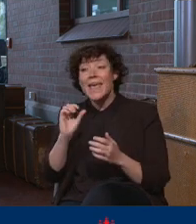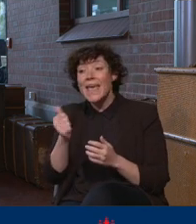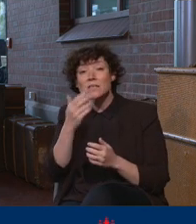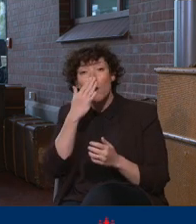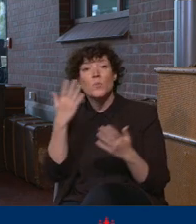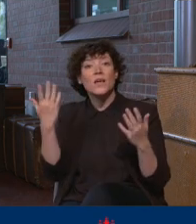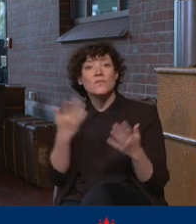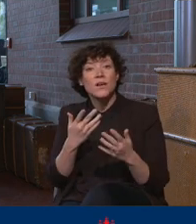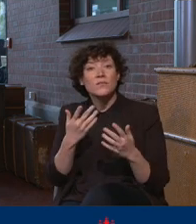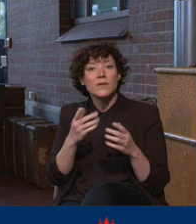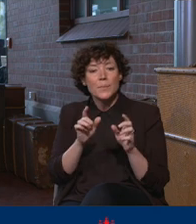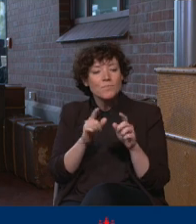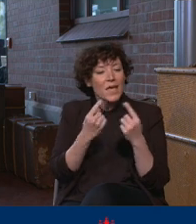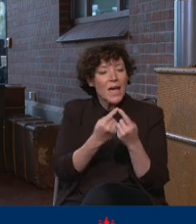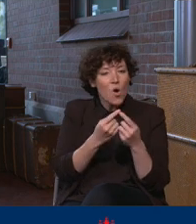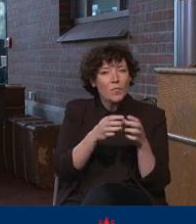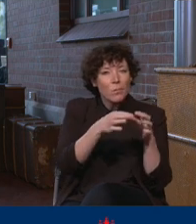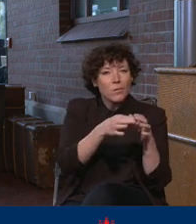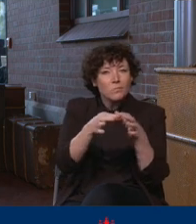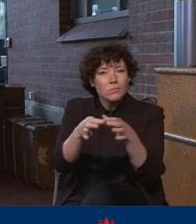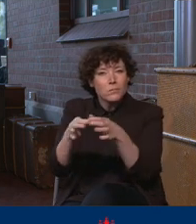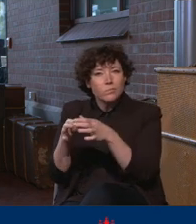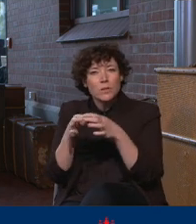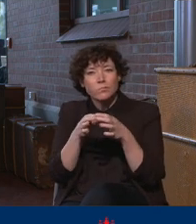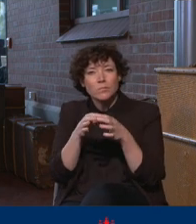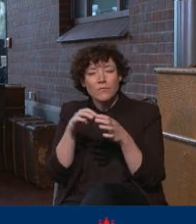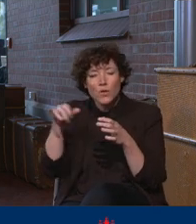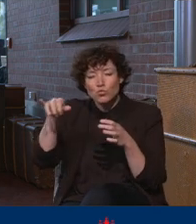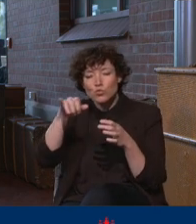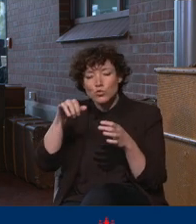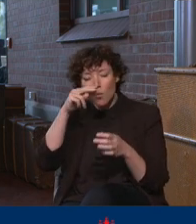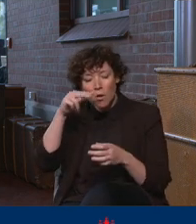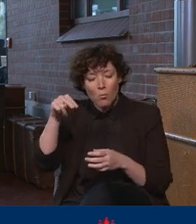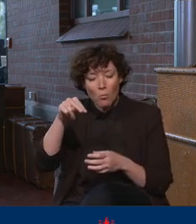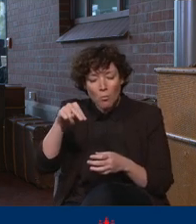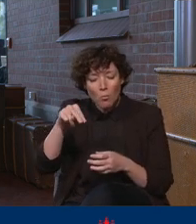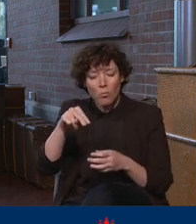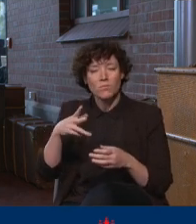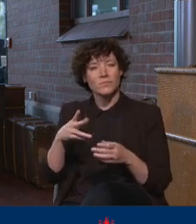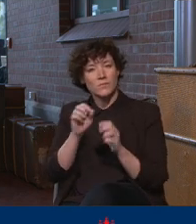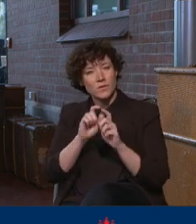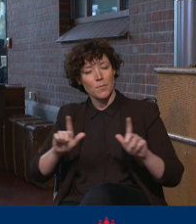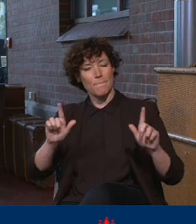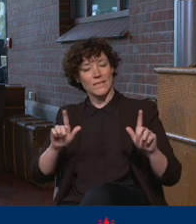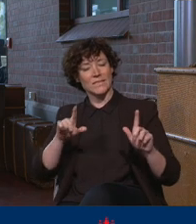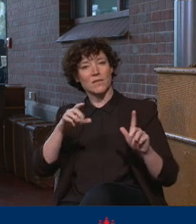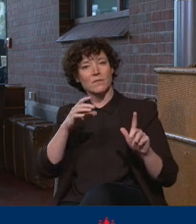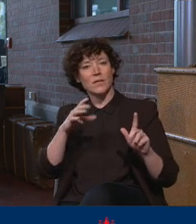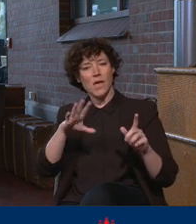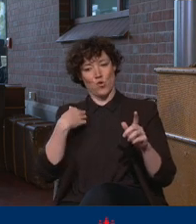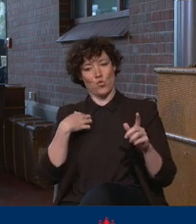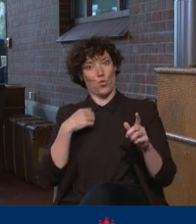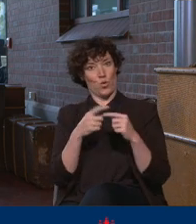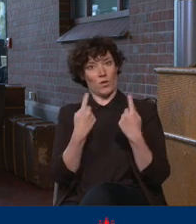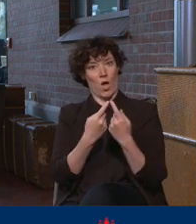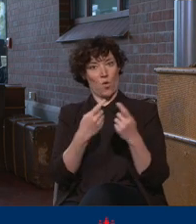fragmentierten räume die sozusagen aus der hubschrauber perspektive schon einen zusammenhängenden grünraum entstehen lassen da kommen sie